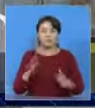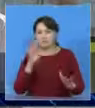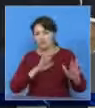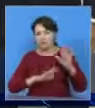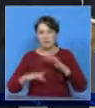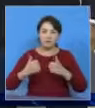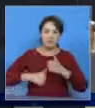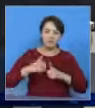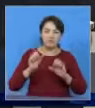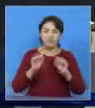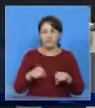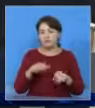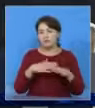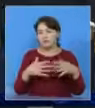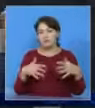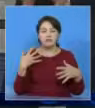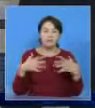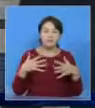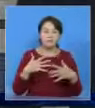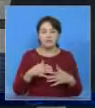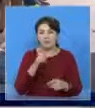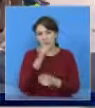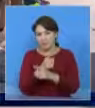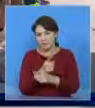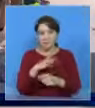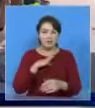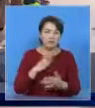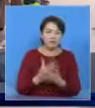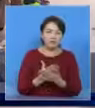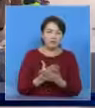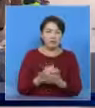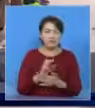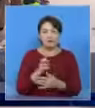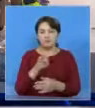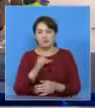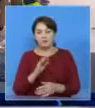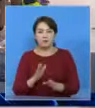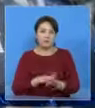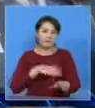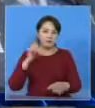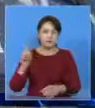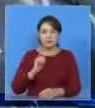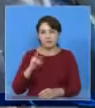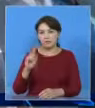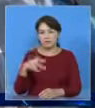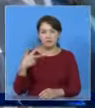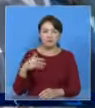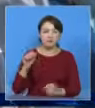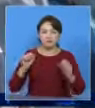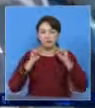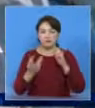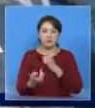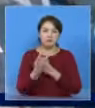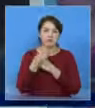стал возможен, как только были смягчены карантинные ограничения. Очевидно, что этот турнир пловцы долго ждали. 242 спортсмена приехали в